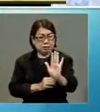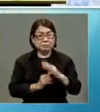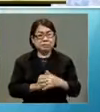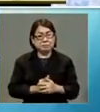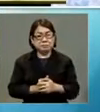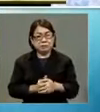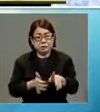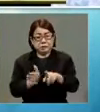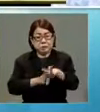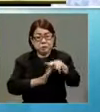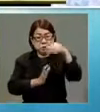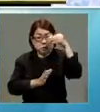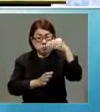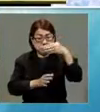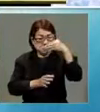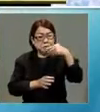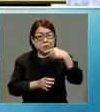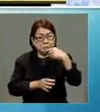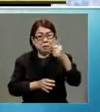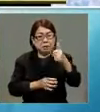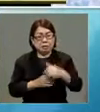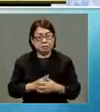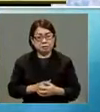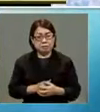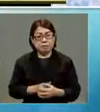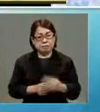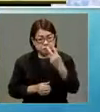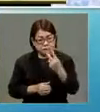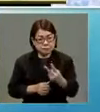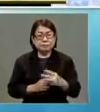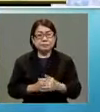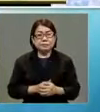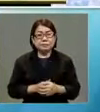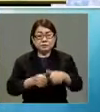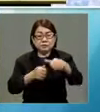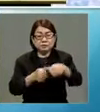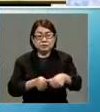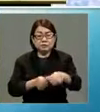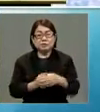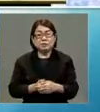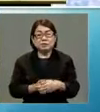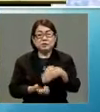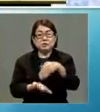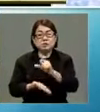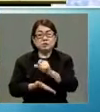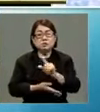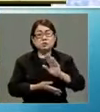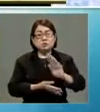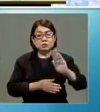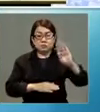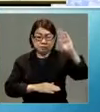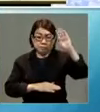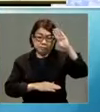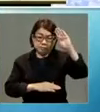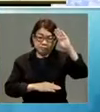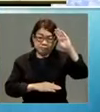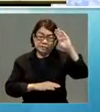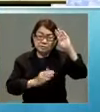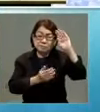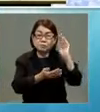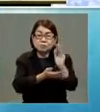คัญสูงมากนะครับไปดูเรื่องการตรวจสถานตามสปม.นะครับก็คือทางด้านฝ่ายพังมั่นคงนะครับ